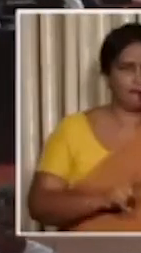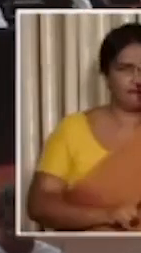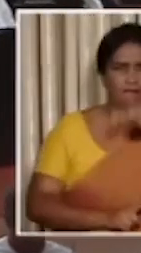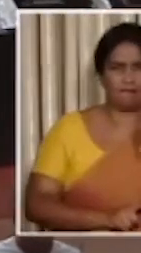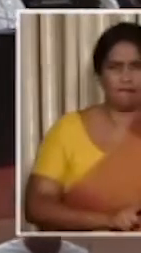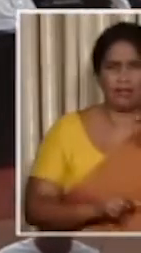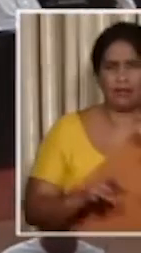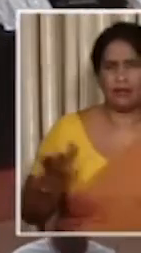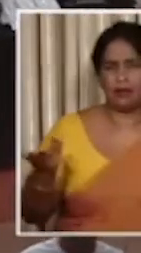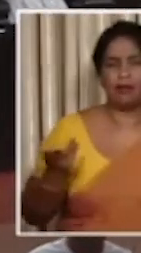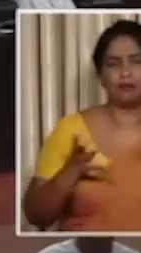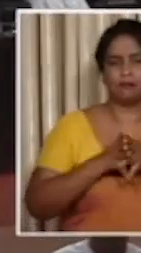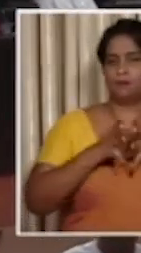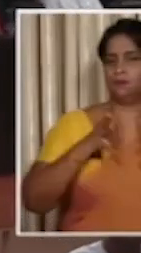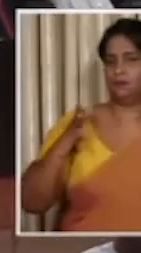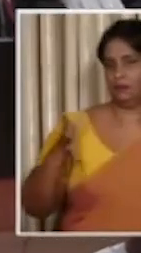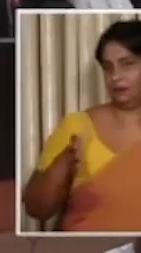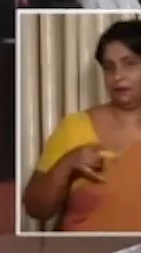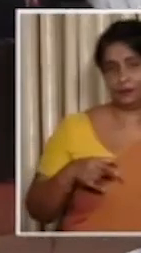අවිශ්වාසය වර්ධනය වීම.